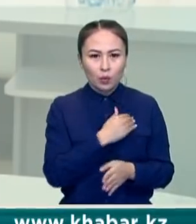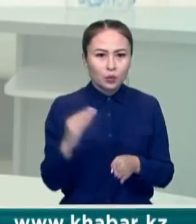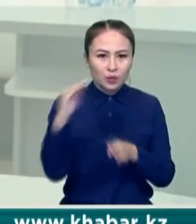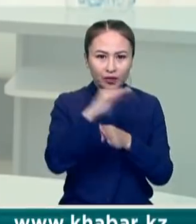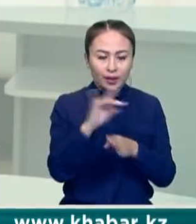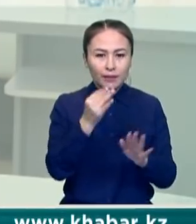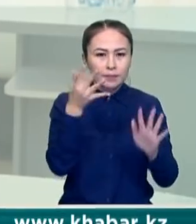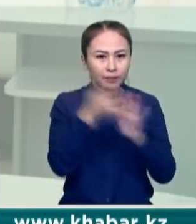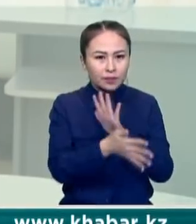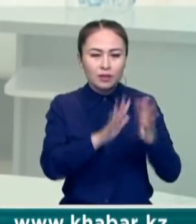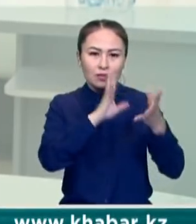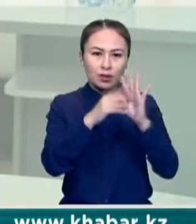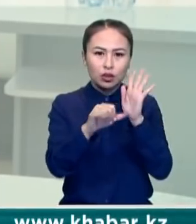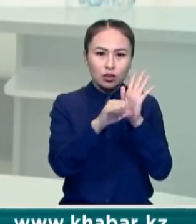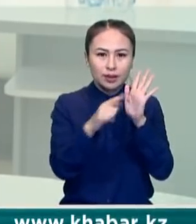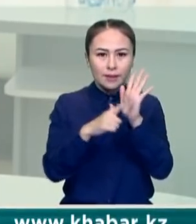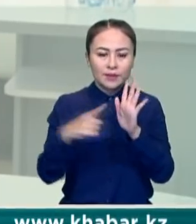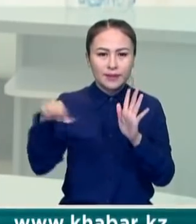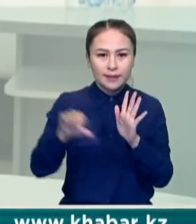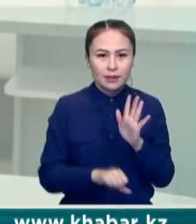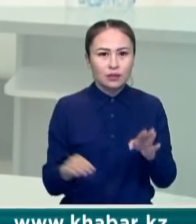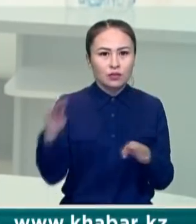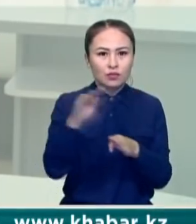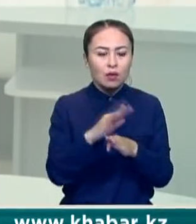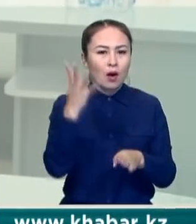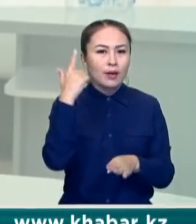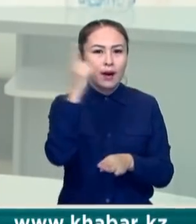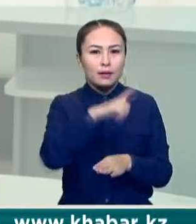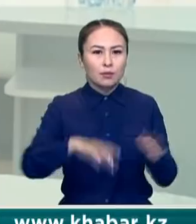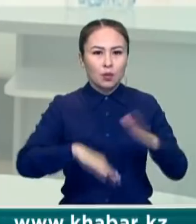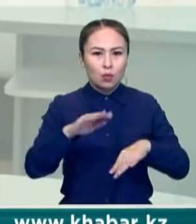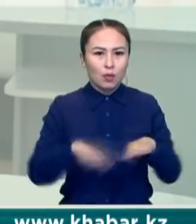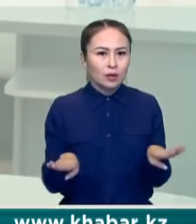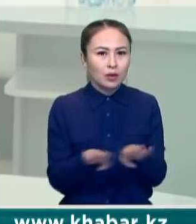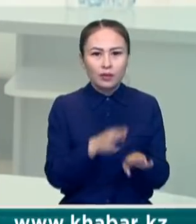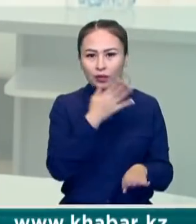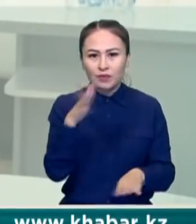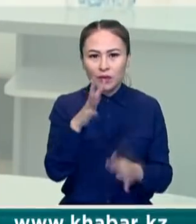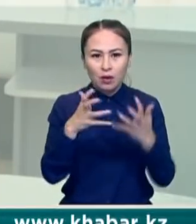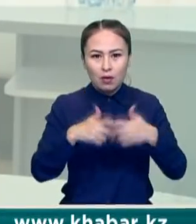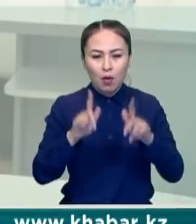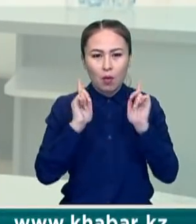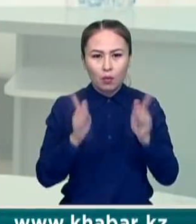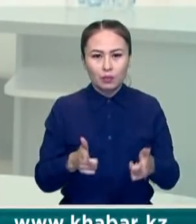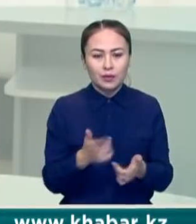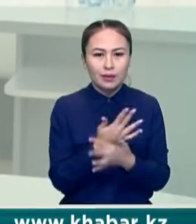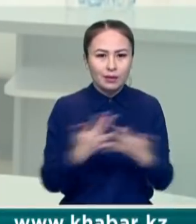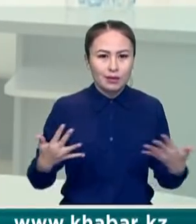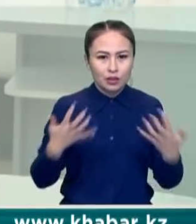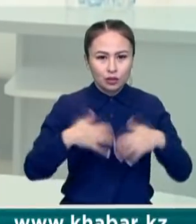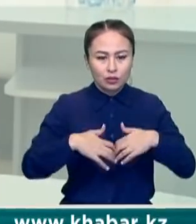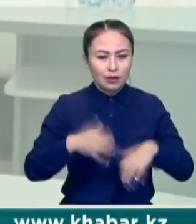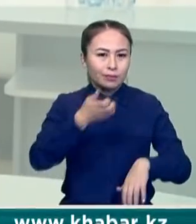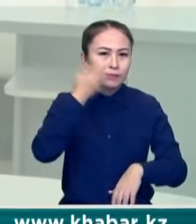шыққан шығынның өтелуі 6-7 аптаны құрайды. Бұл жерде адамның қолымен атқарылатын жұмыс жоқ. 90% шаруа түрлі құрығылар мен